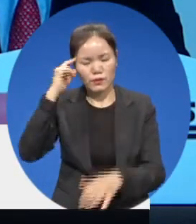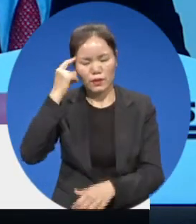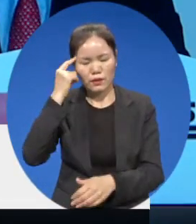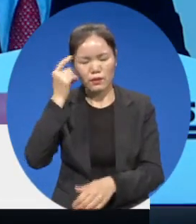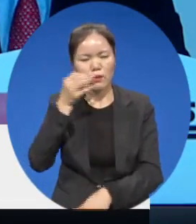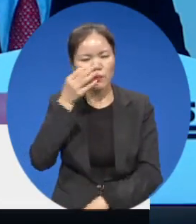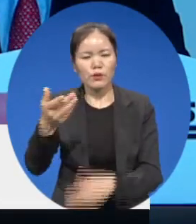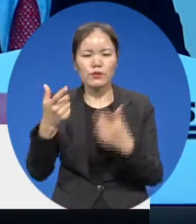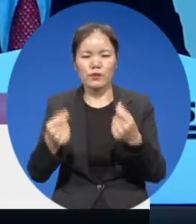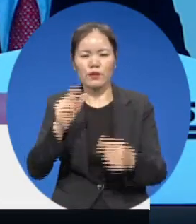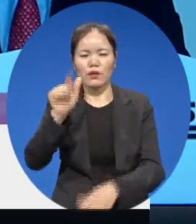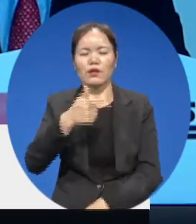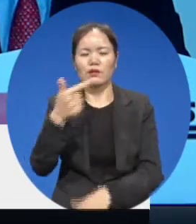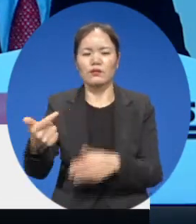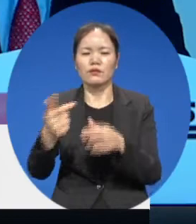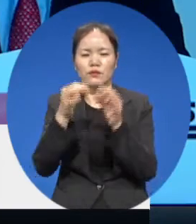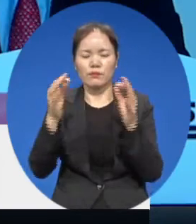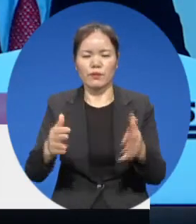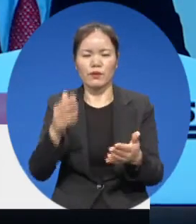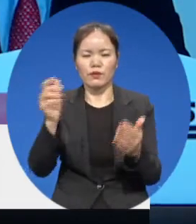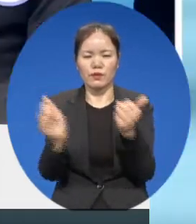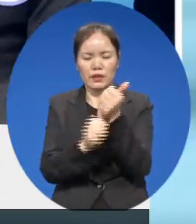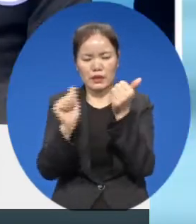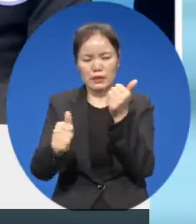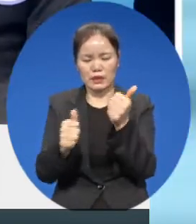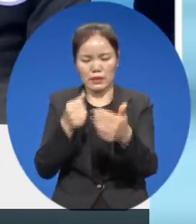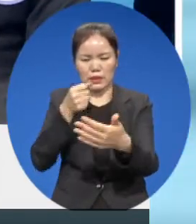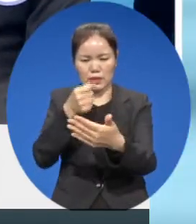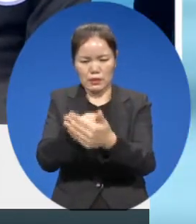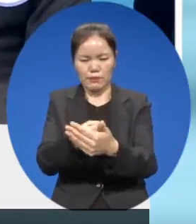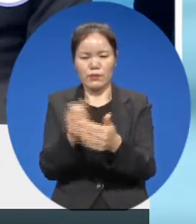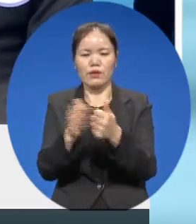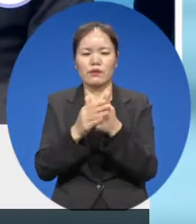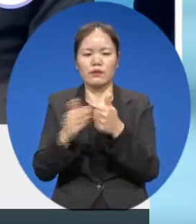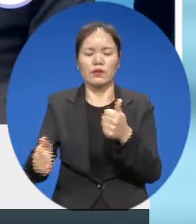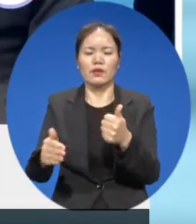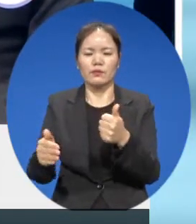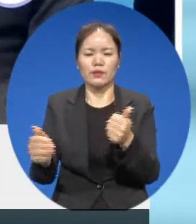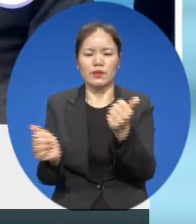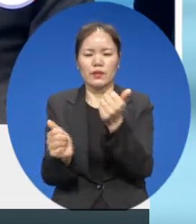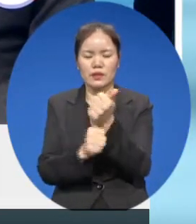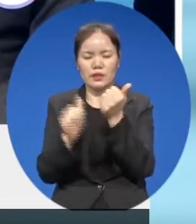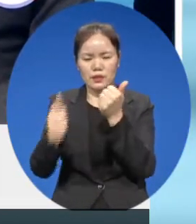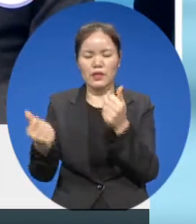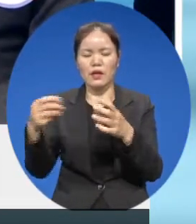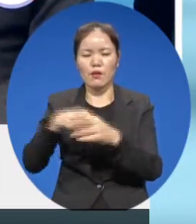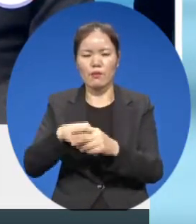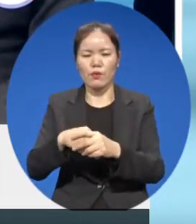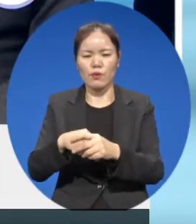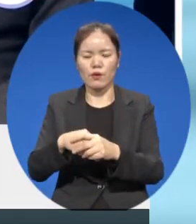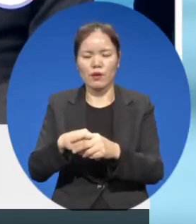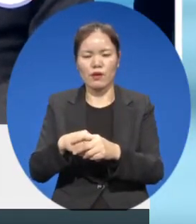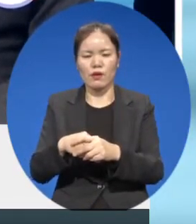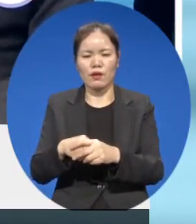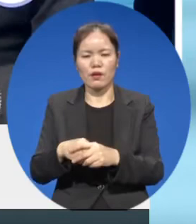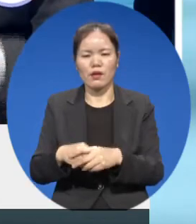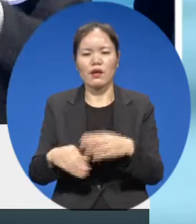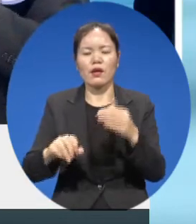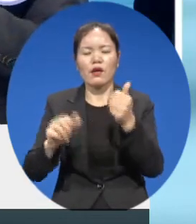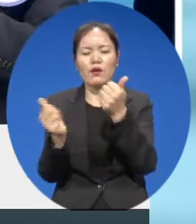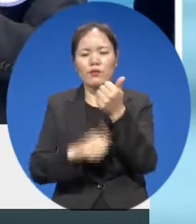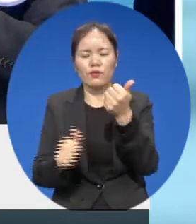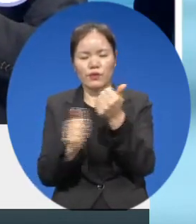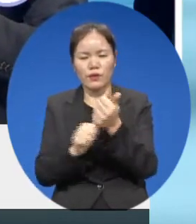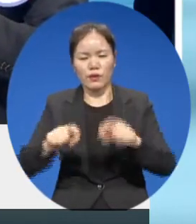하루만에 차관은 있는 했기 때문에 이 차관은 포함해서 징계 a 에 포함 돼 검사나 변호사 학식 있는 사람 뭐 이런 사람들이